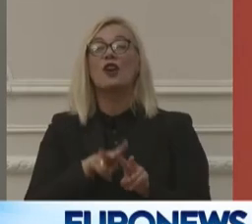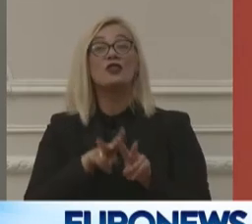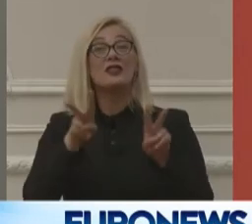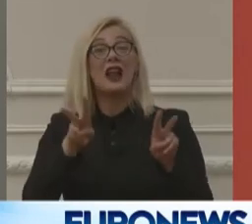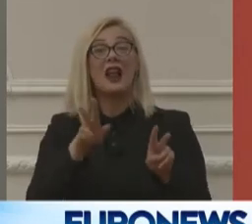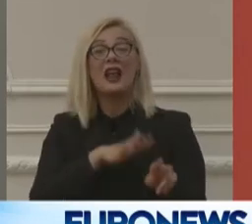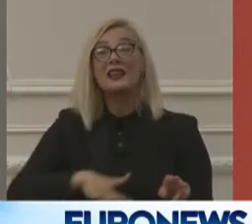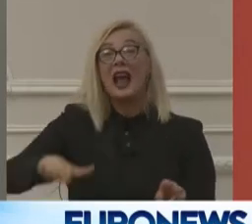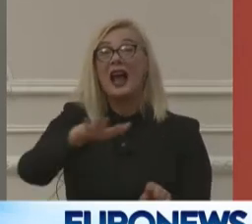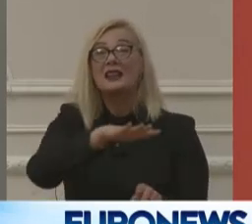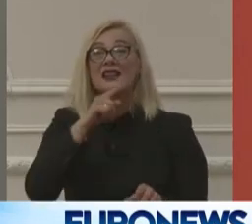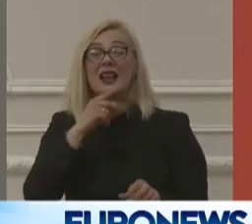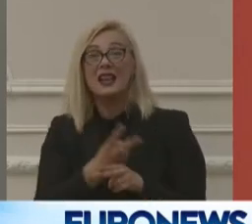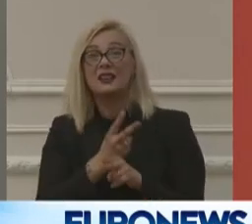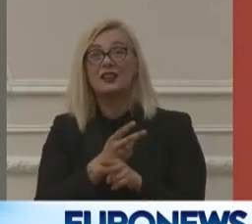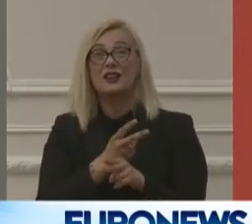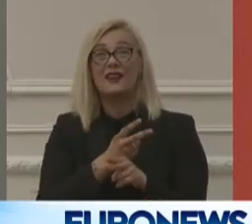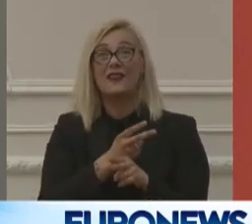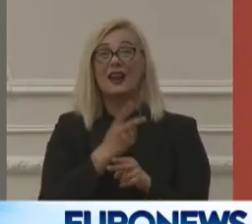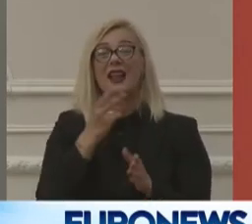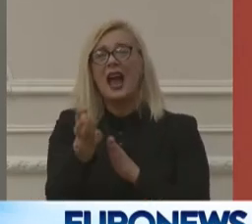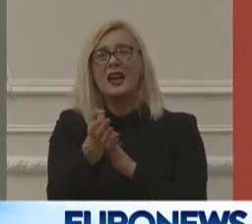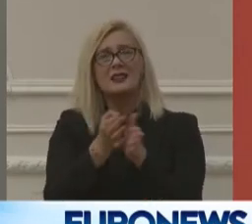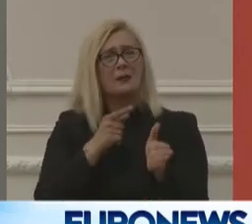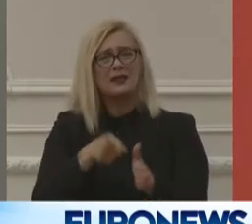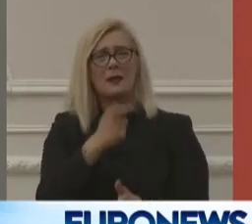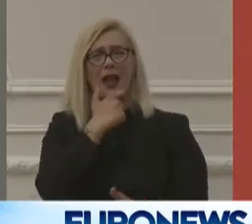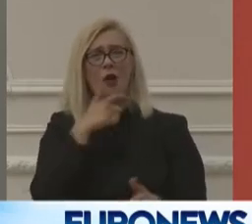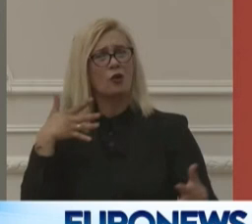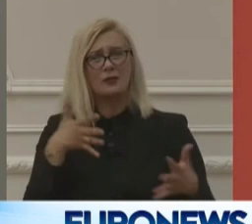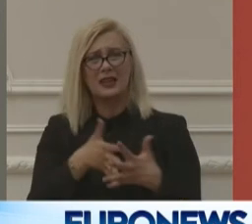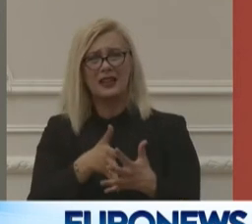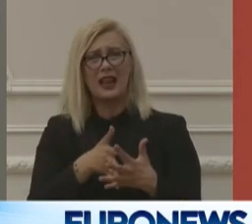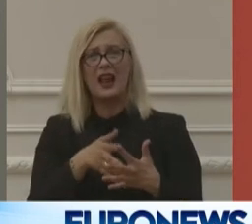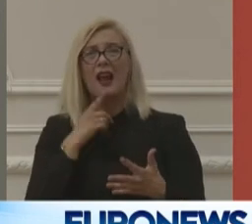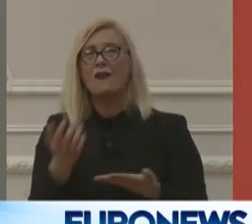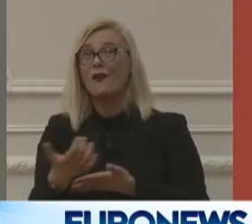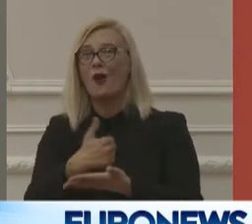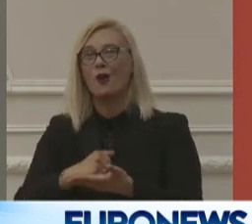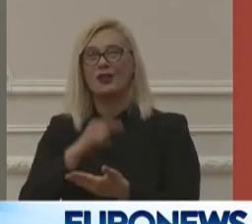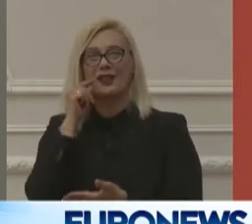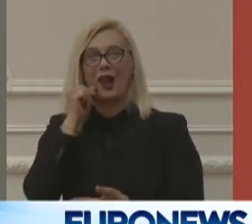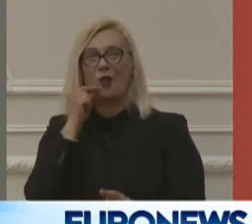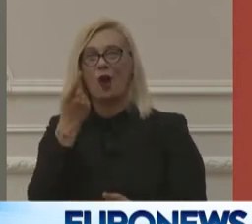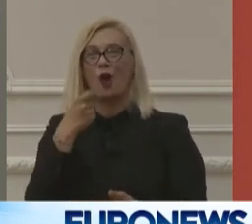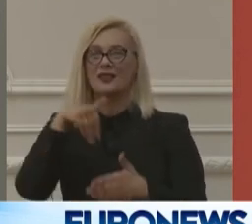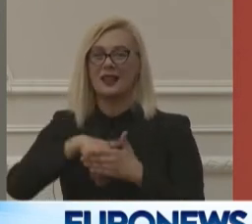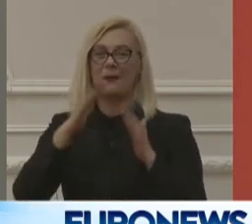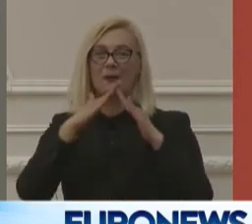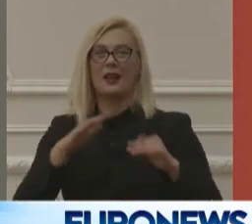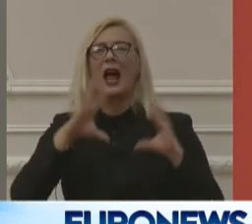dhe hap i rëndësishëm për zhvillimin e tërë rajonit, është të përshpejtojmë integrimin ekonomik dhe evropian në favor